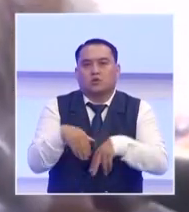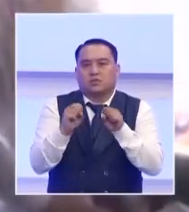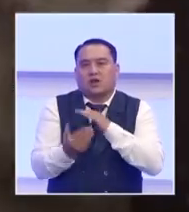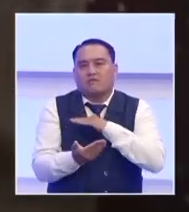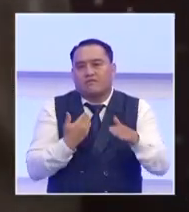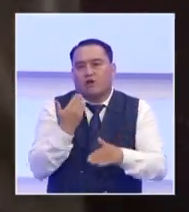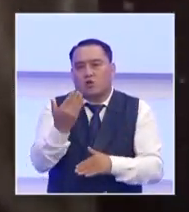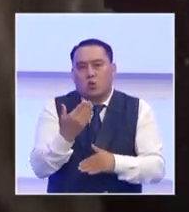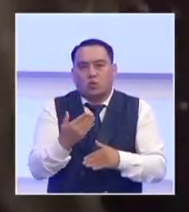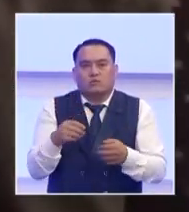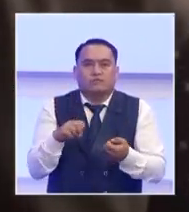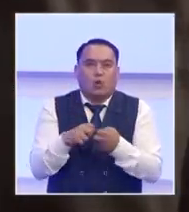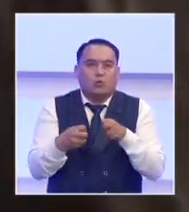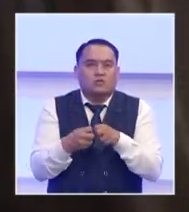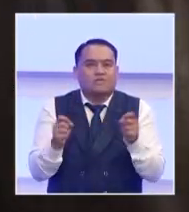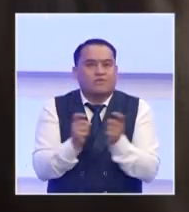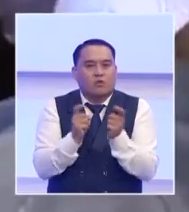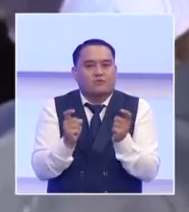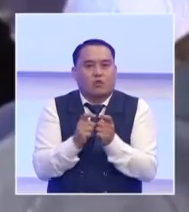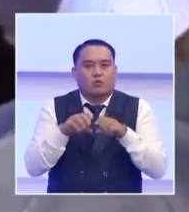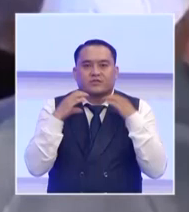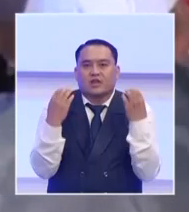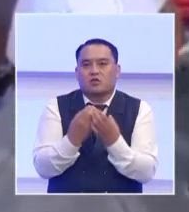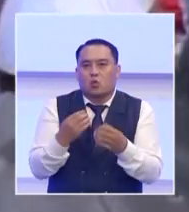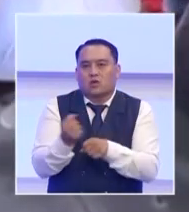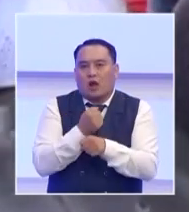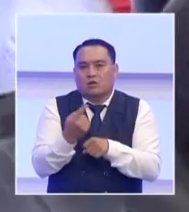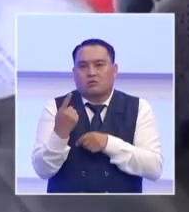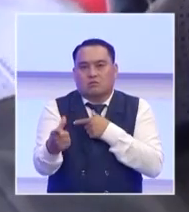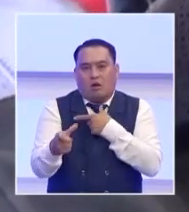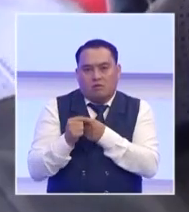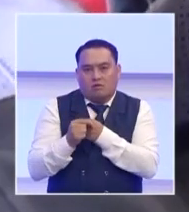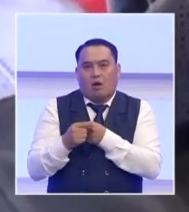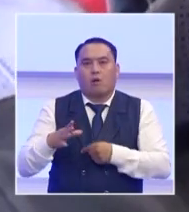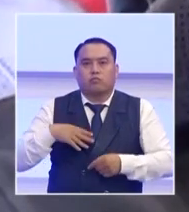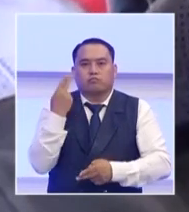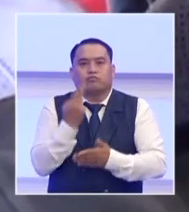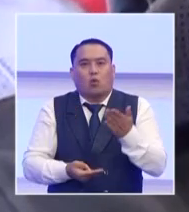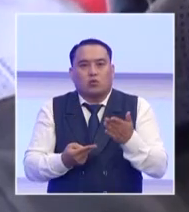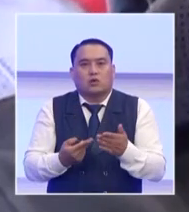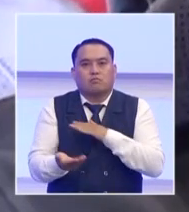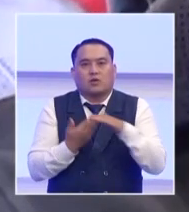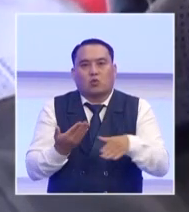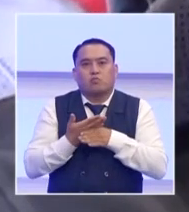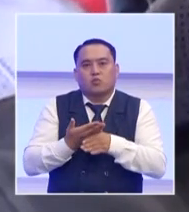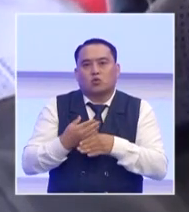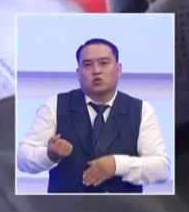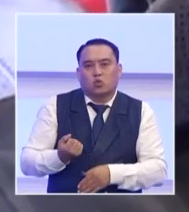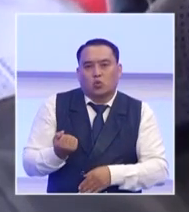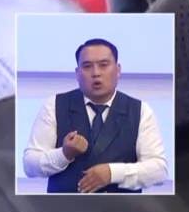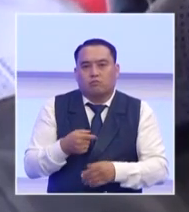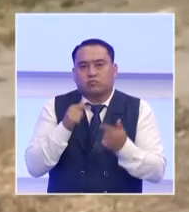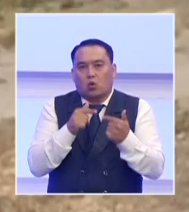вызвали его для разбирательств на местный стадион сначала дрались 11 позже проигравшая сторона позвала на помощь друзей и